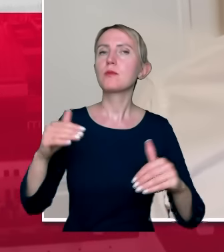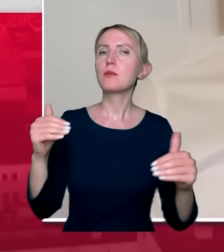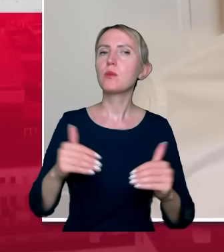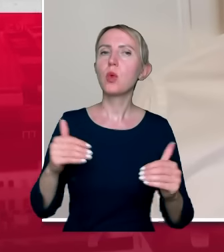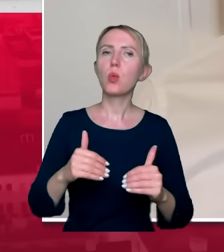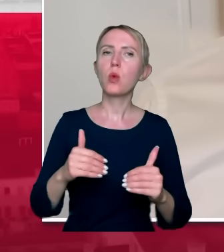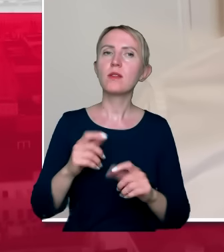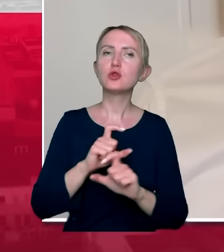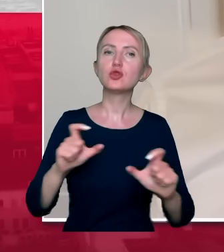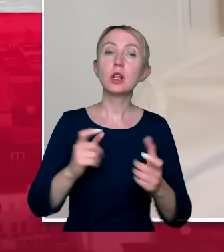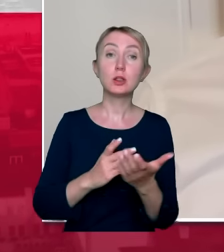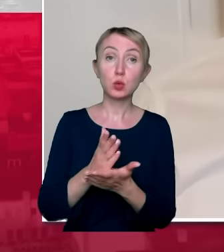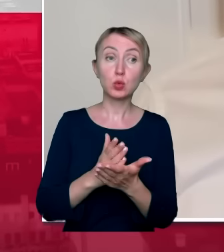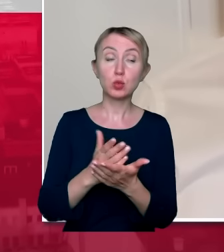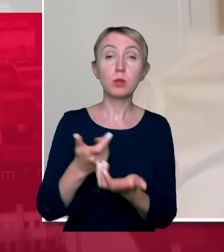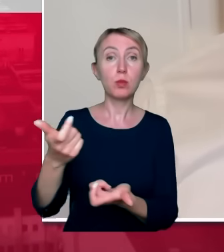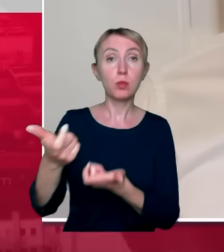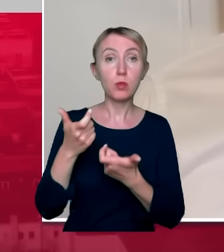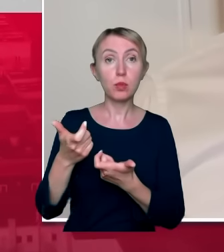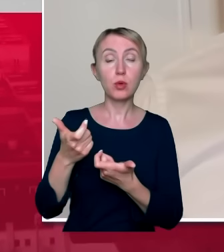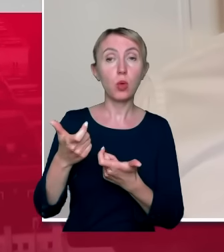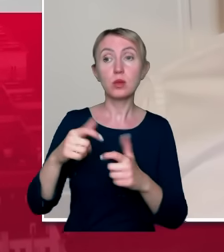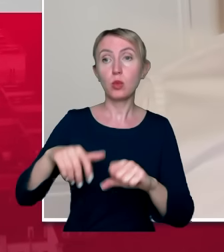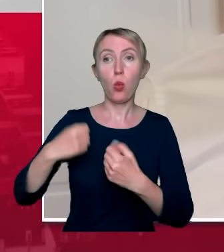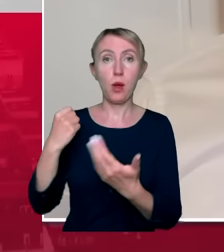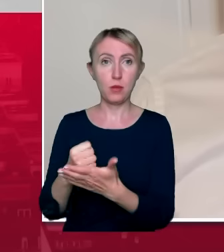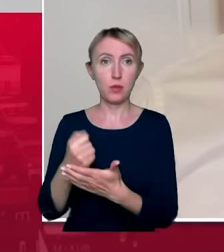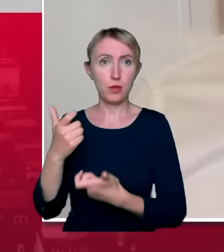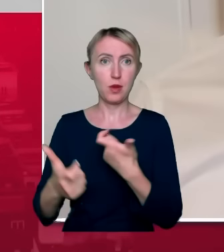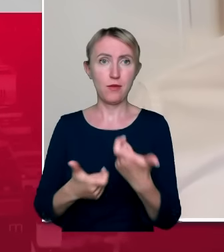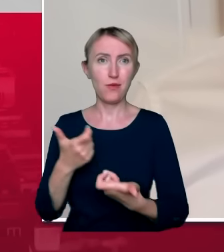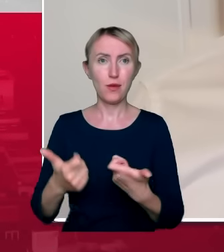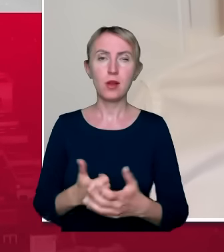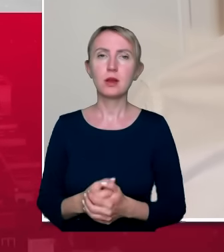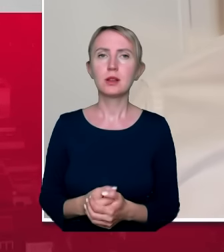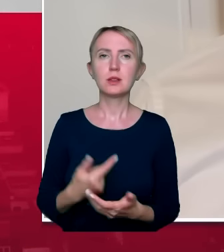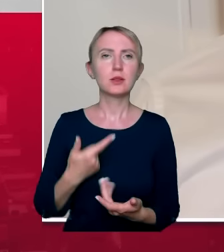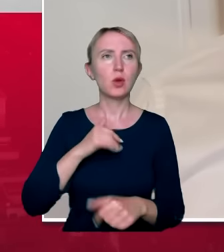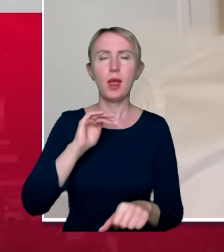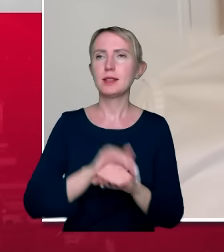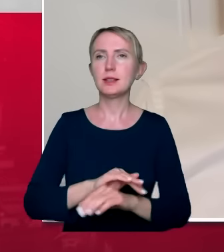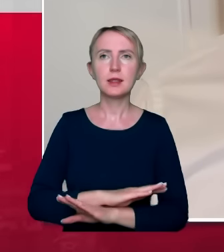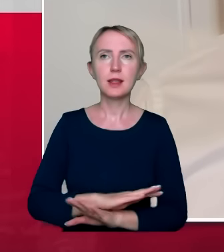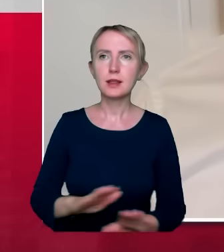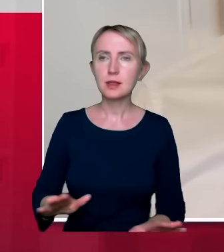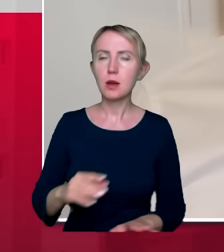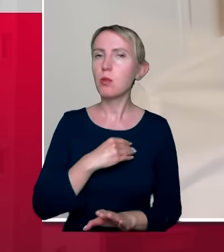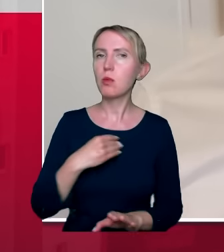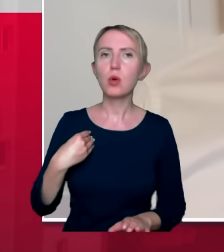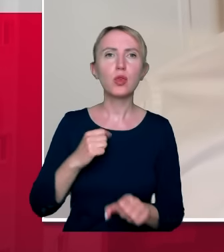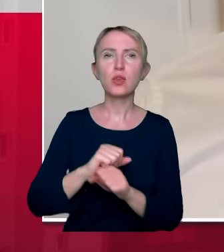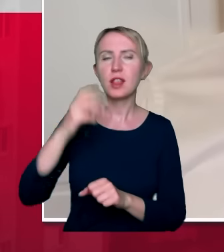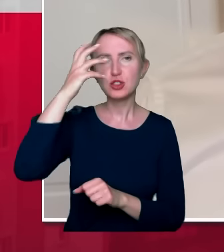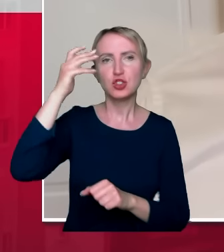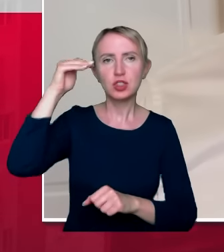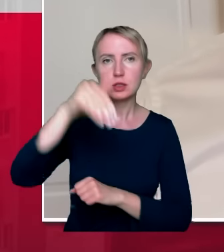służby używać broni niezgodnie z prawem. I to na to się nie zgadzam absolutnie. Polska nie jest dzikim zachodem.